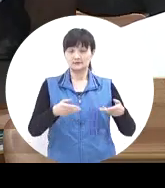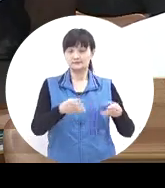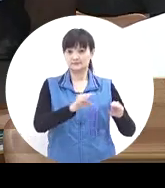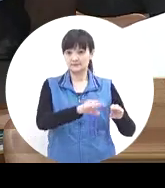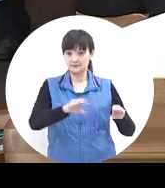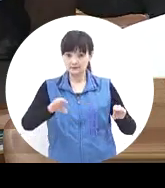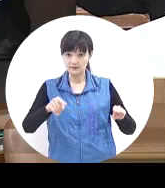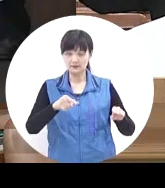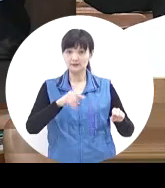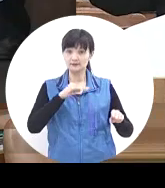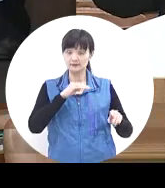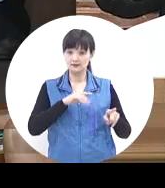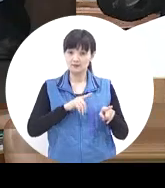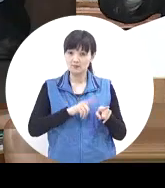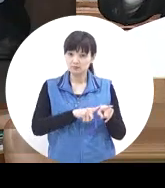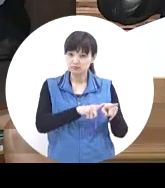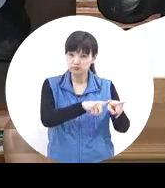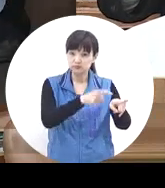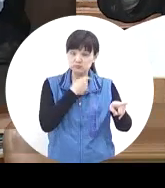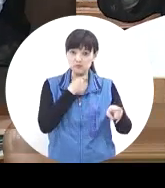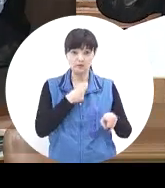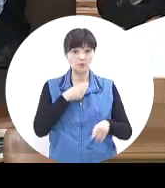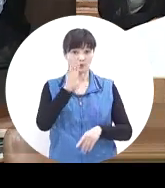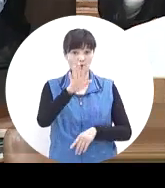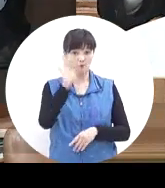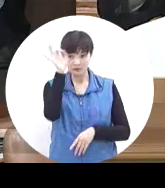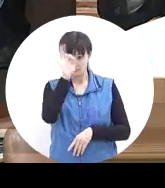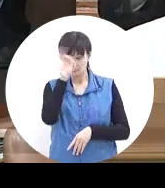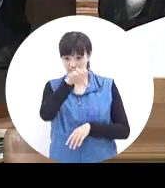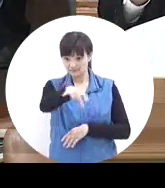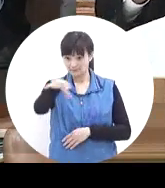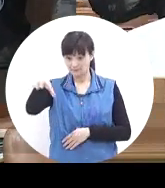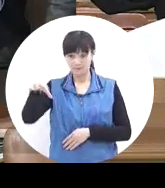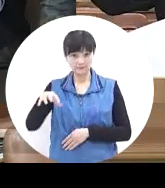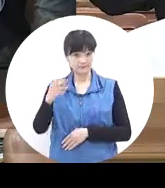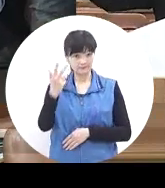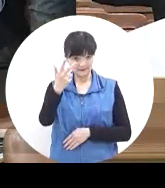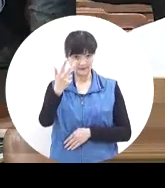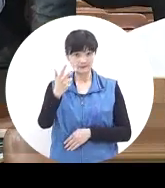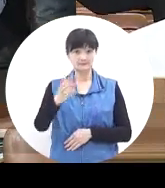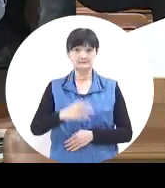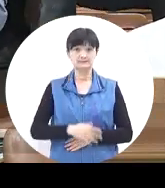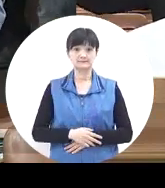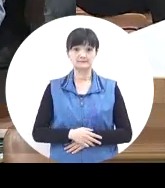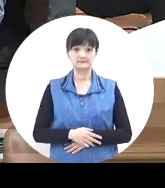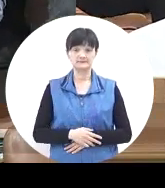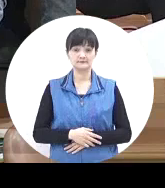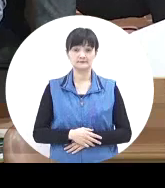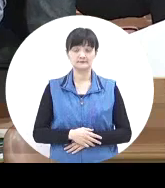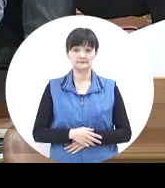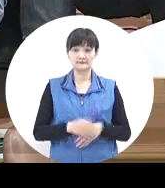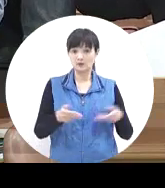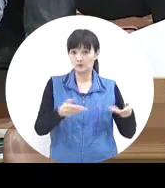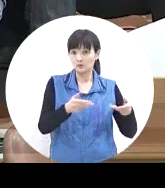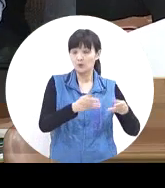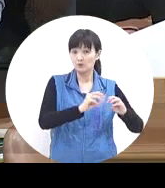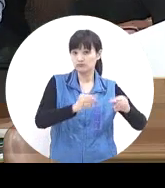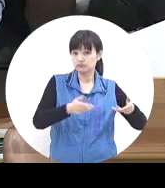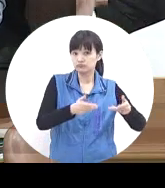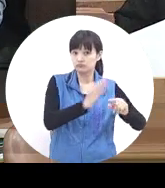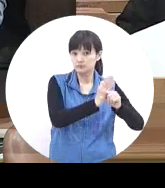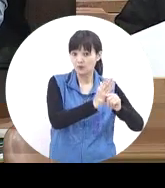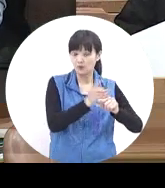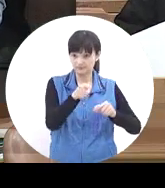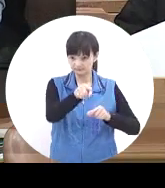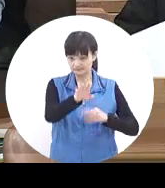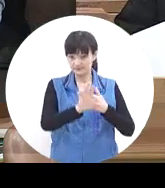整。所以我们现在已经找了7个可以规划来停以外。那我们开始在土地开发过程当中就开始 了、